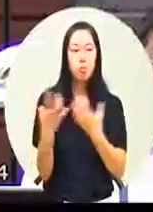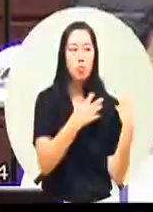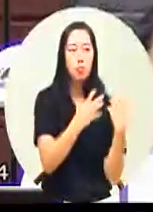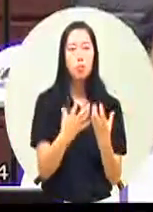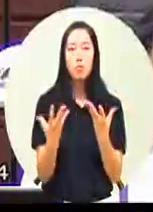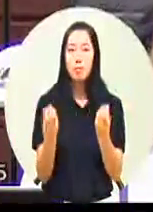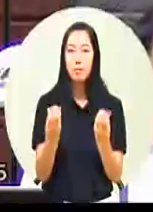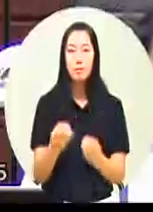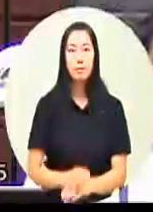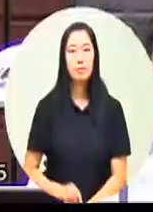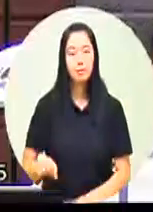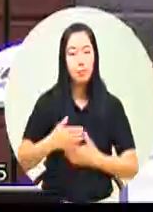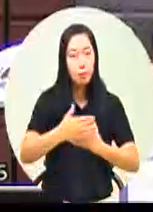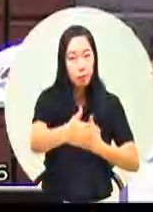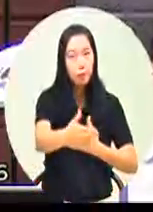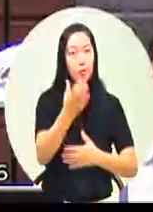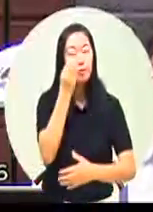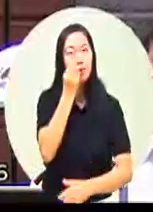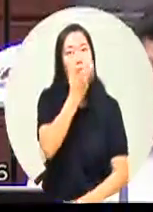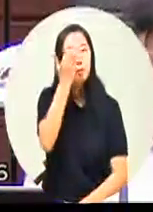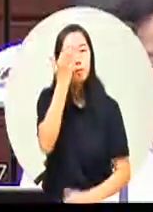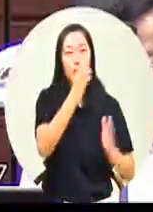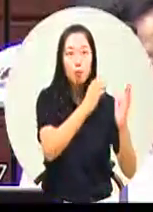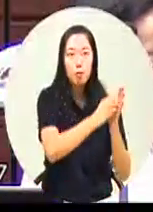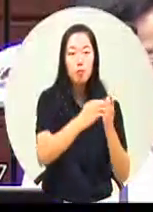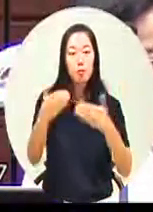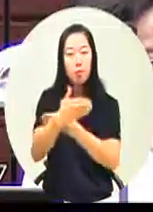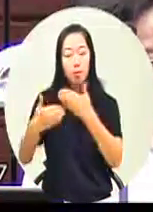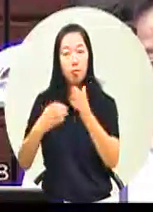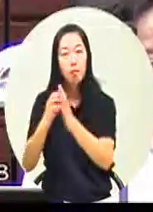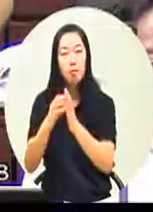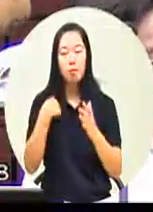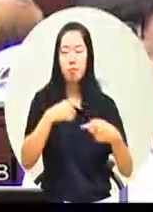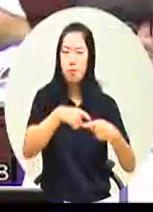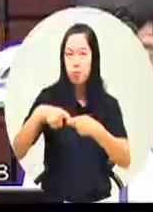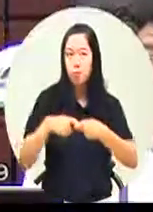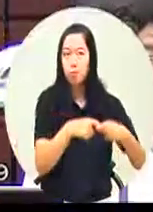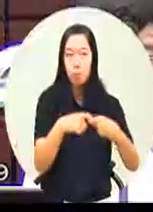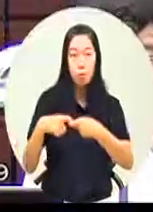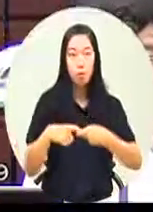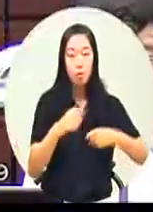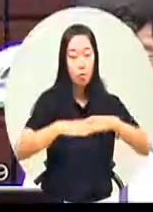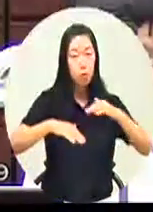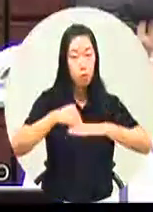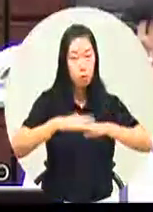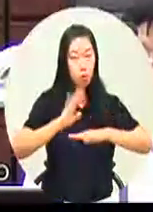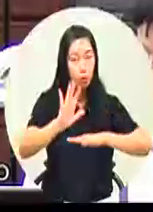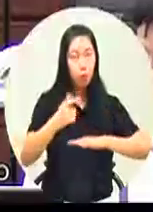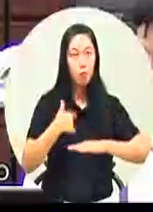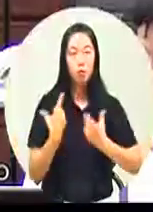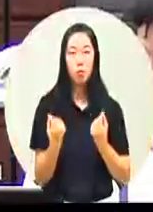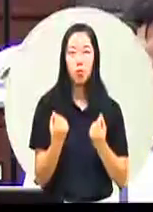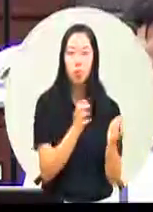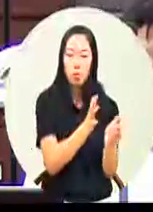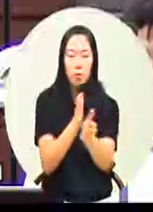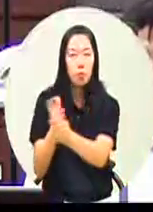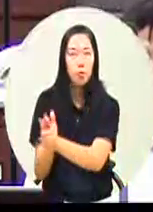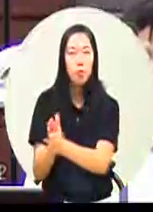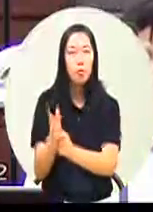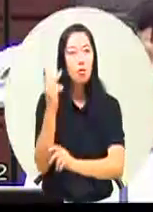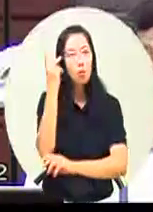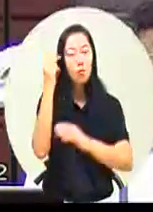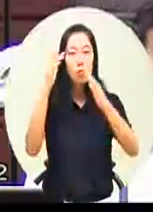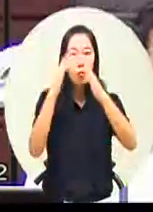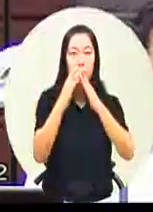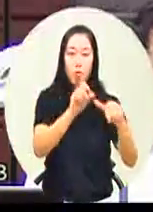那在这个过程里面，观光局跟交通局一直保持着密切的联系，包括它路线的这个部分，我们也去询问了很多的饭店业者来